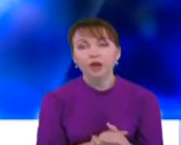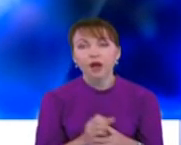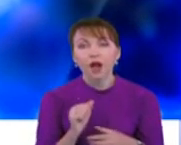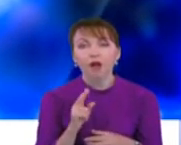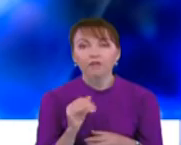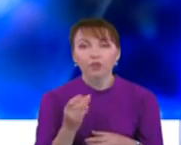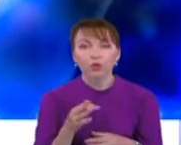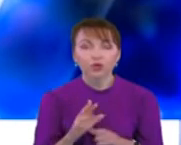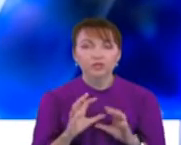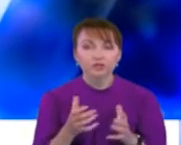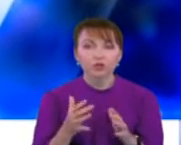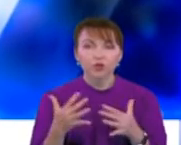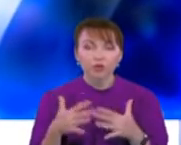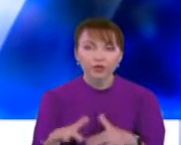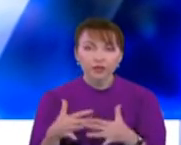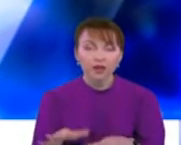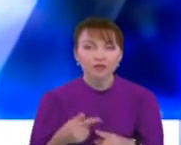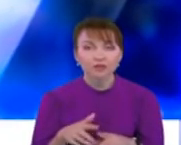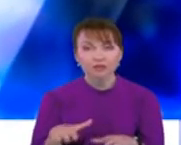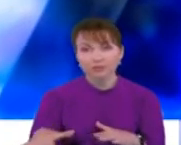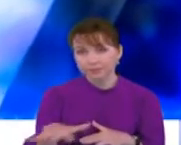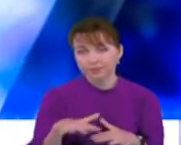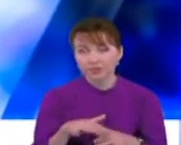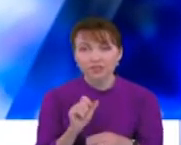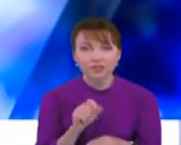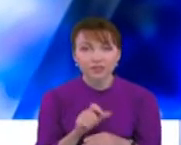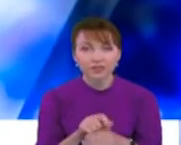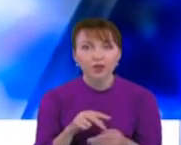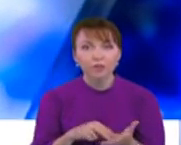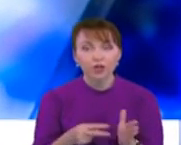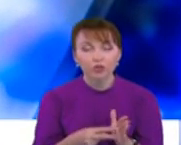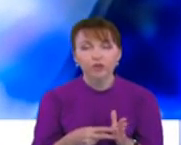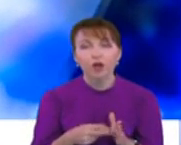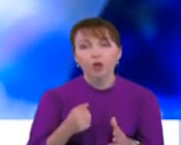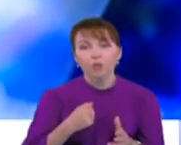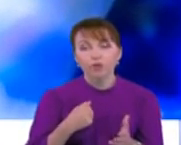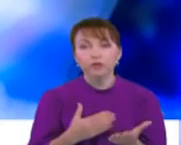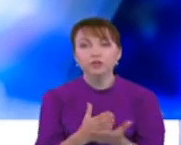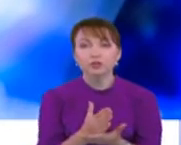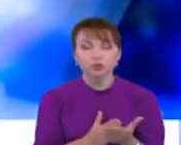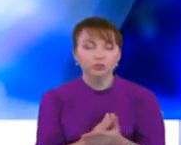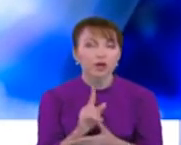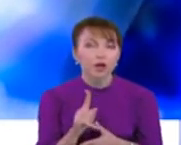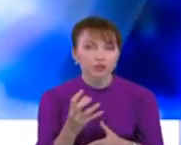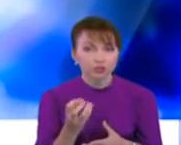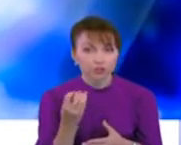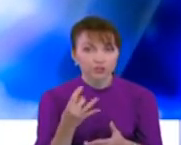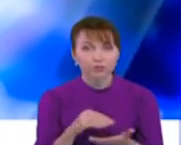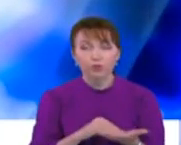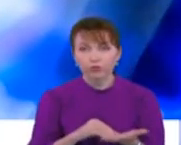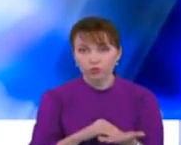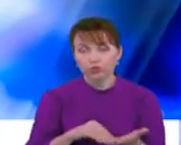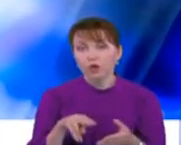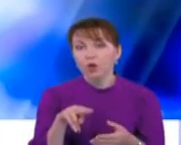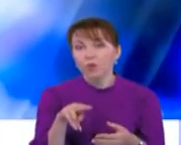акваторіях Світового океану, це є завдання планових бойових служб, але, ще раз повторюсь,